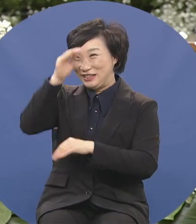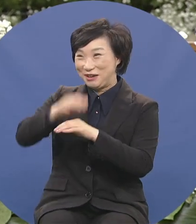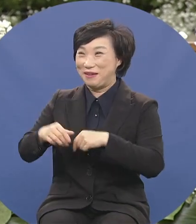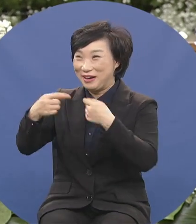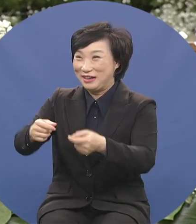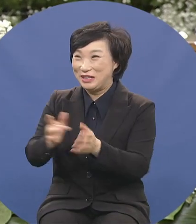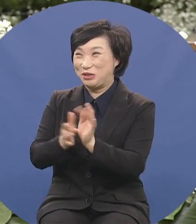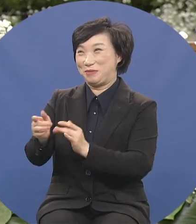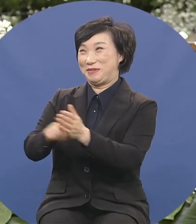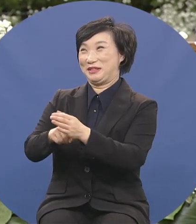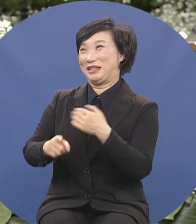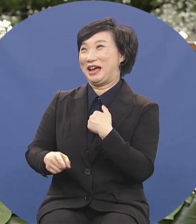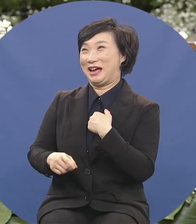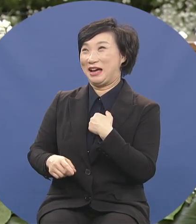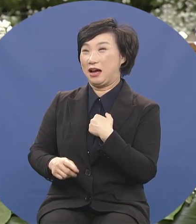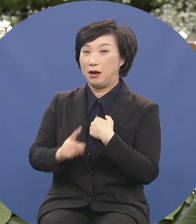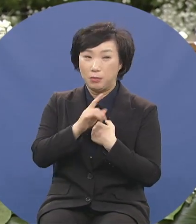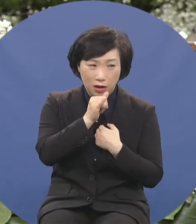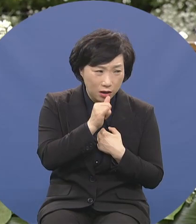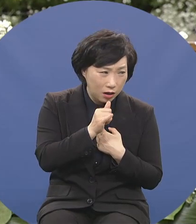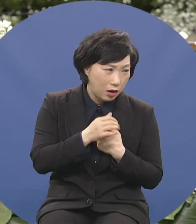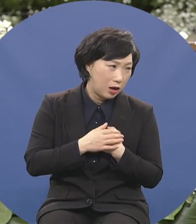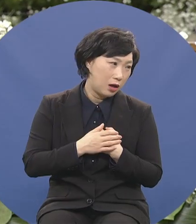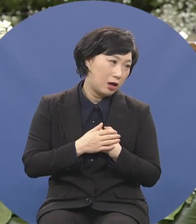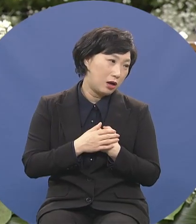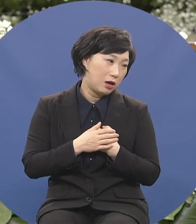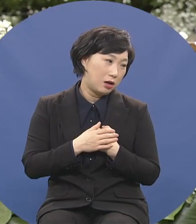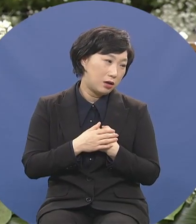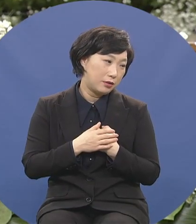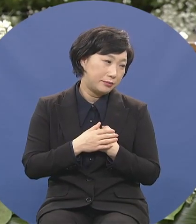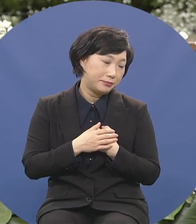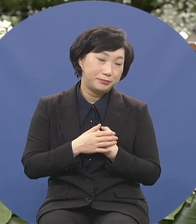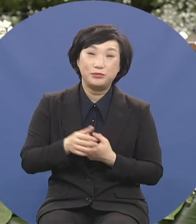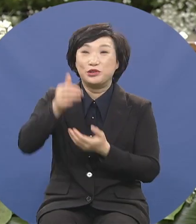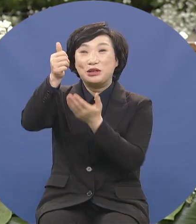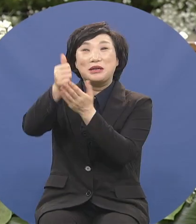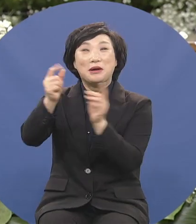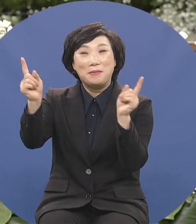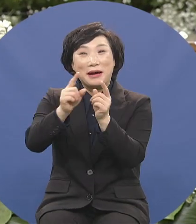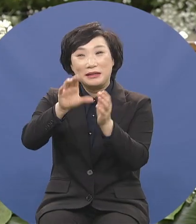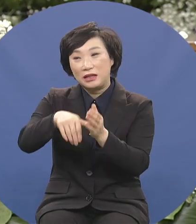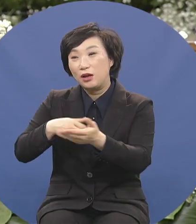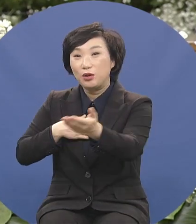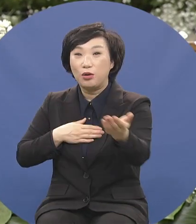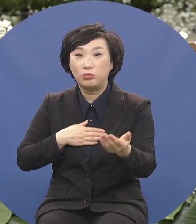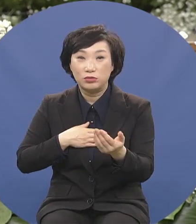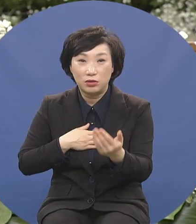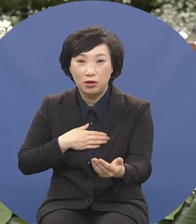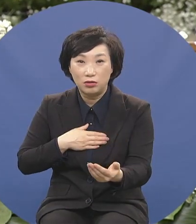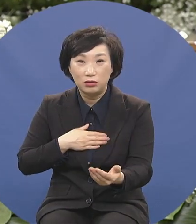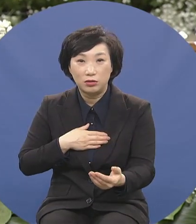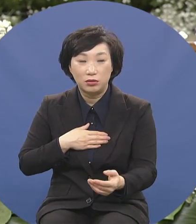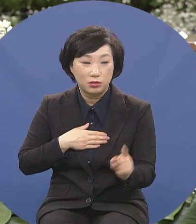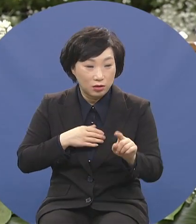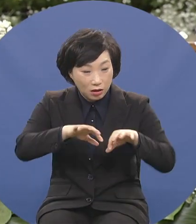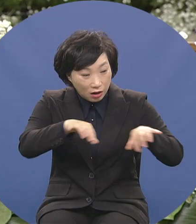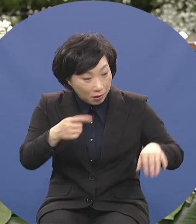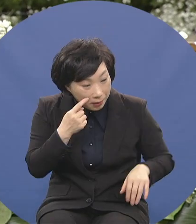예수 믿는 사람이야 라고 말한다면 주님 앞에 딱 설 때